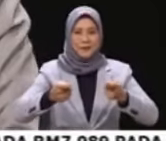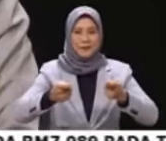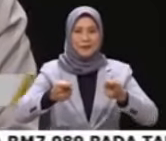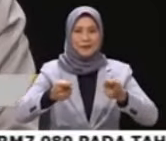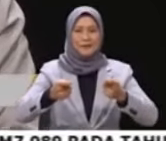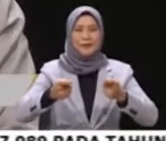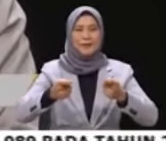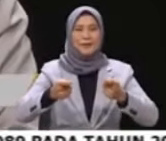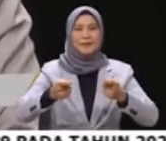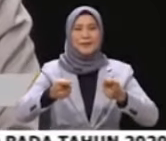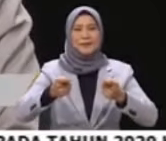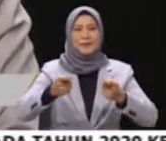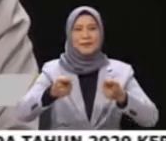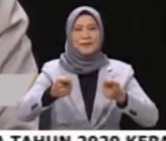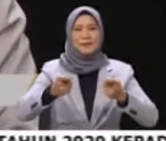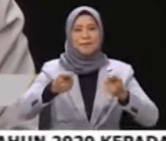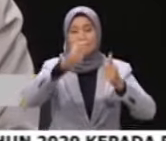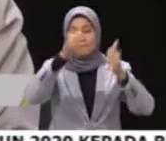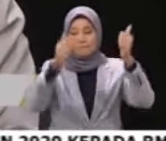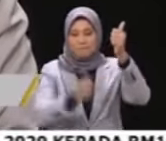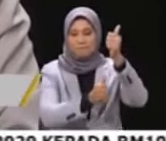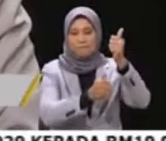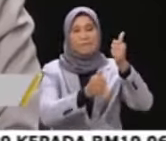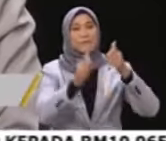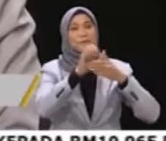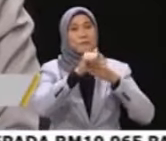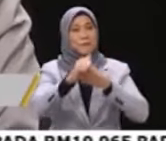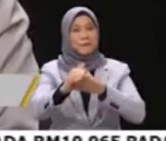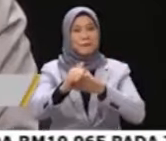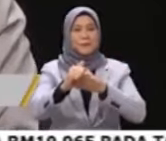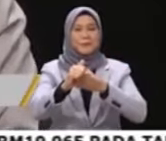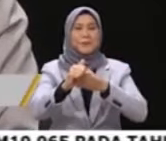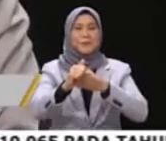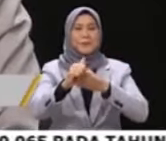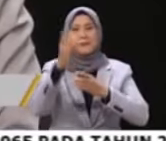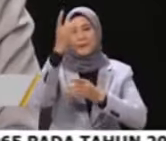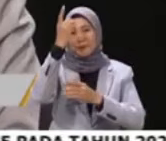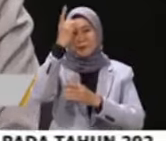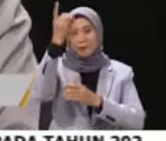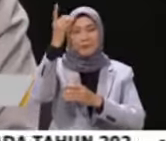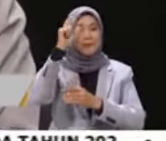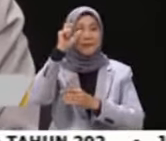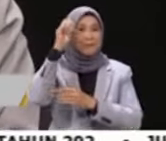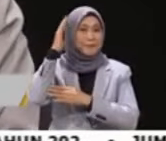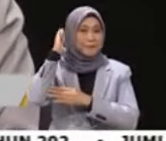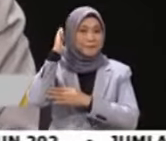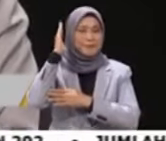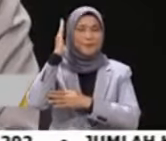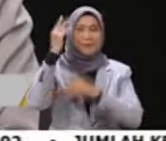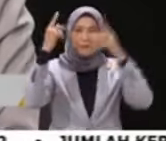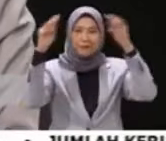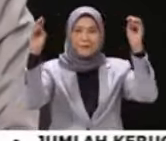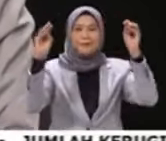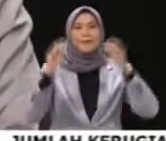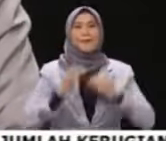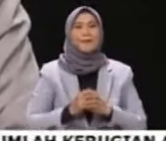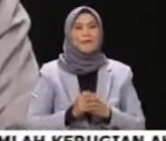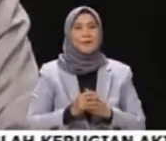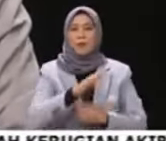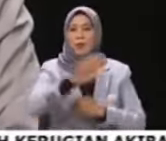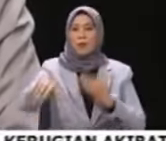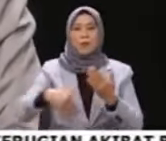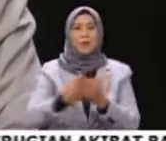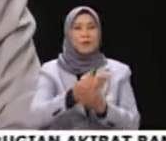kepimpinan Datuk Seri Ismail Sabri. Dan kita semua menteri diberikan